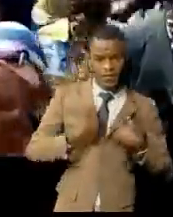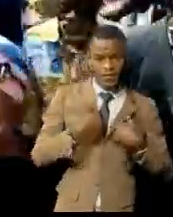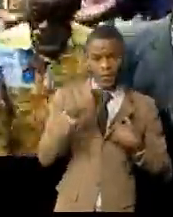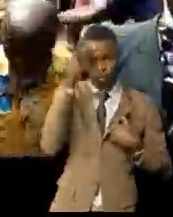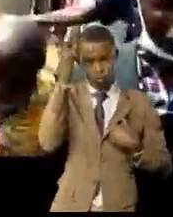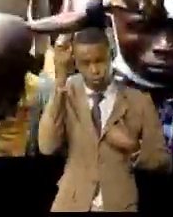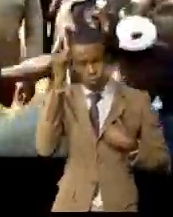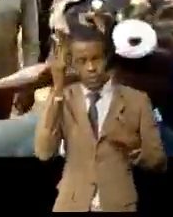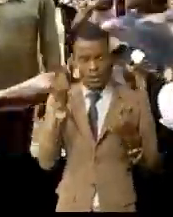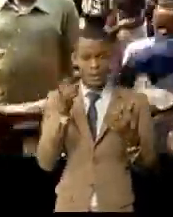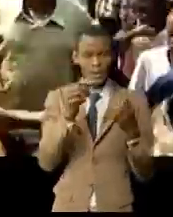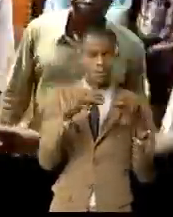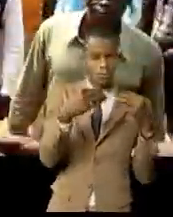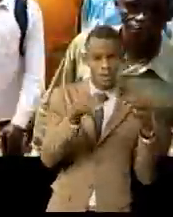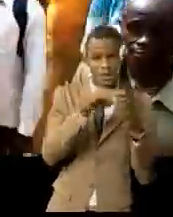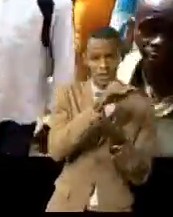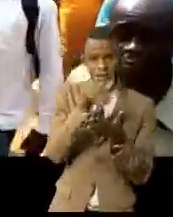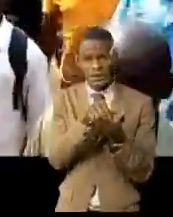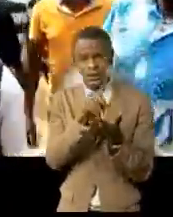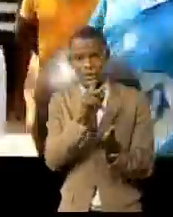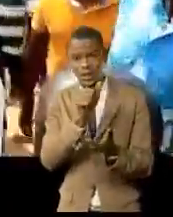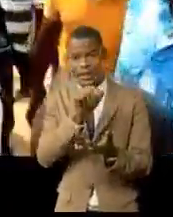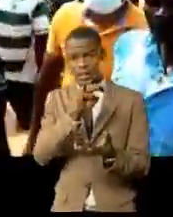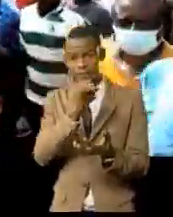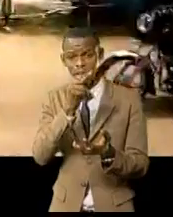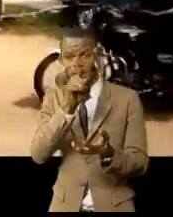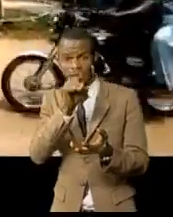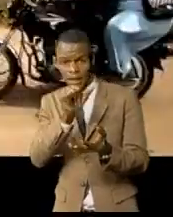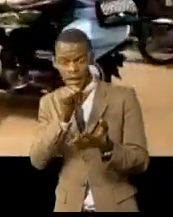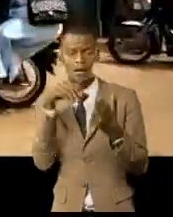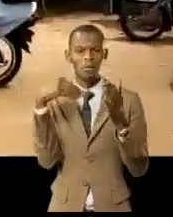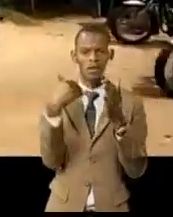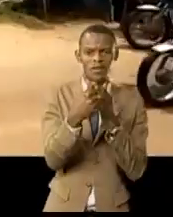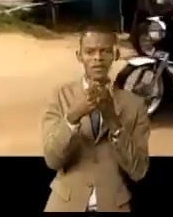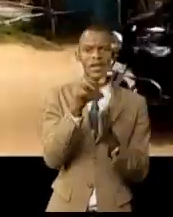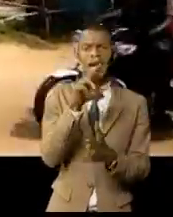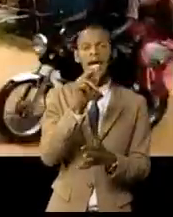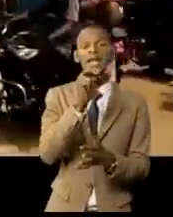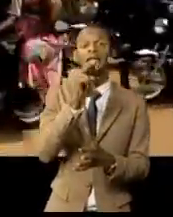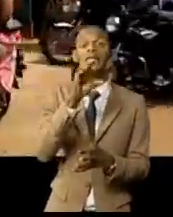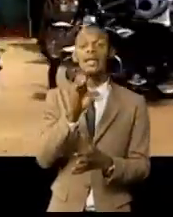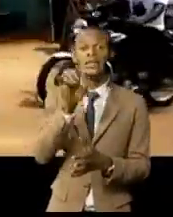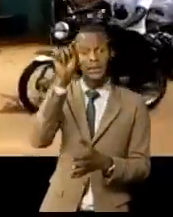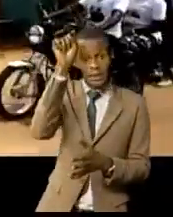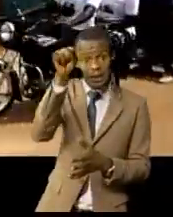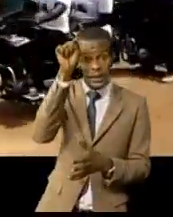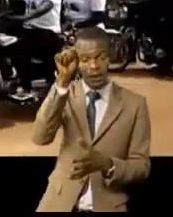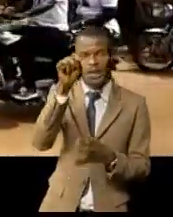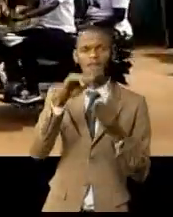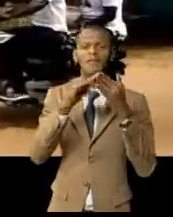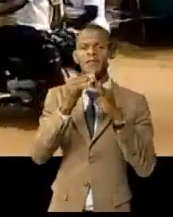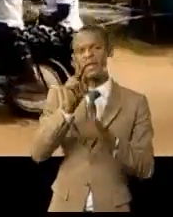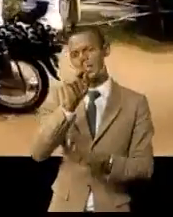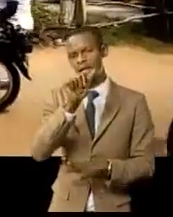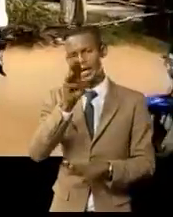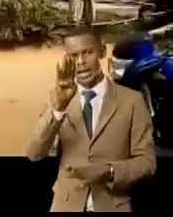marché central de Kabinda avant d'atterrir à la radio-télévision nationale congolaise, station émettant depuis la ville de Kabinda.